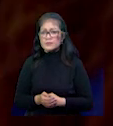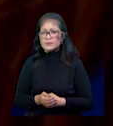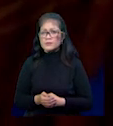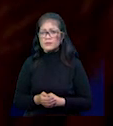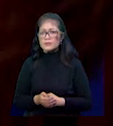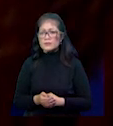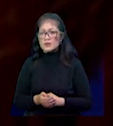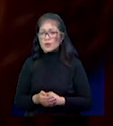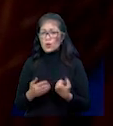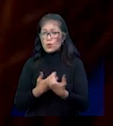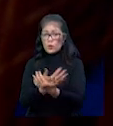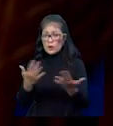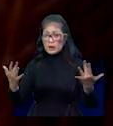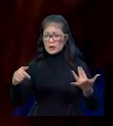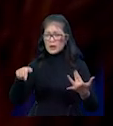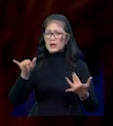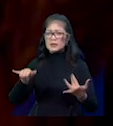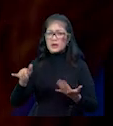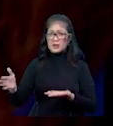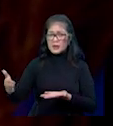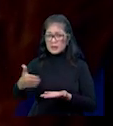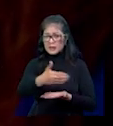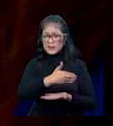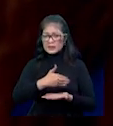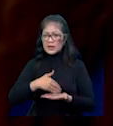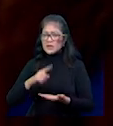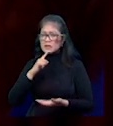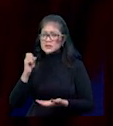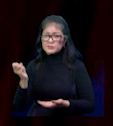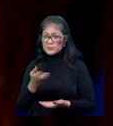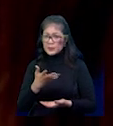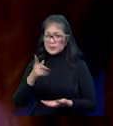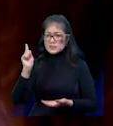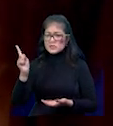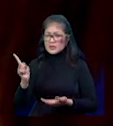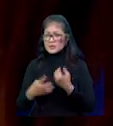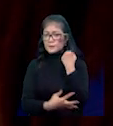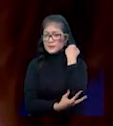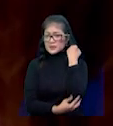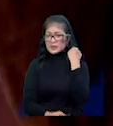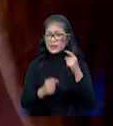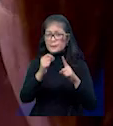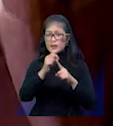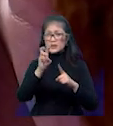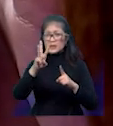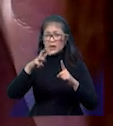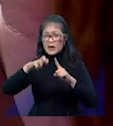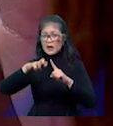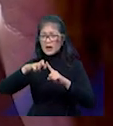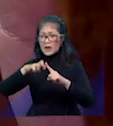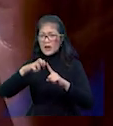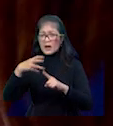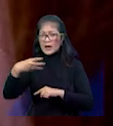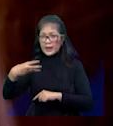masyarakat yang sudah masuk dalam database punyasaran percepatan penghapusan kemiskinan ekstrem atau p3ke dan data terpadu